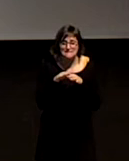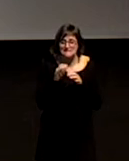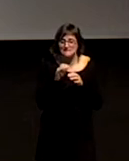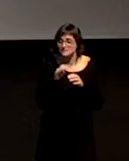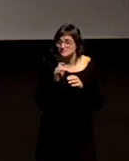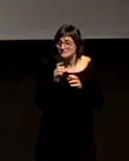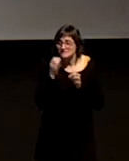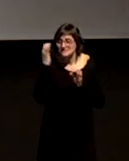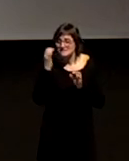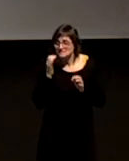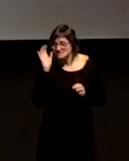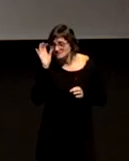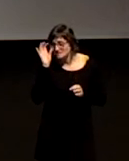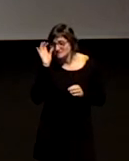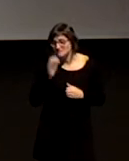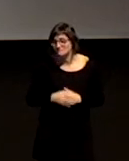oh